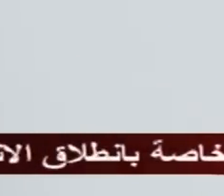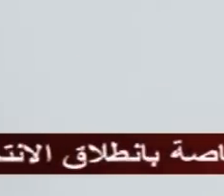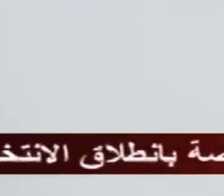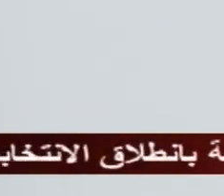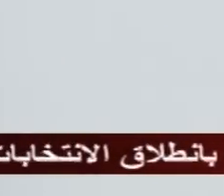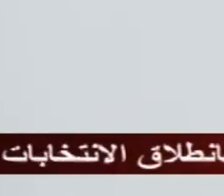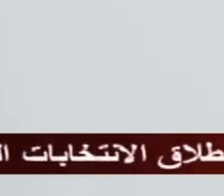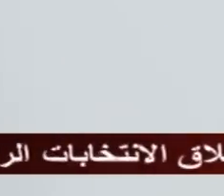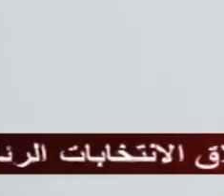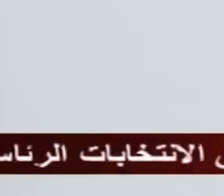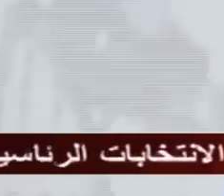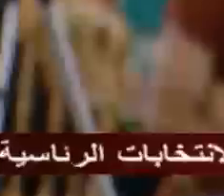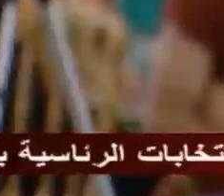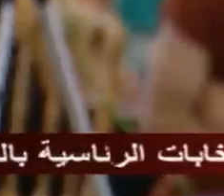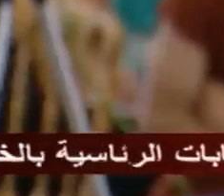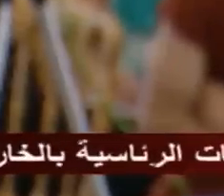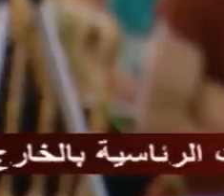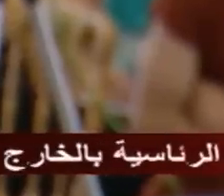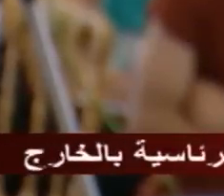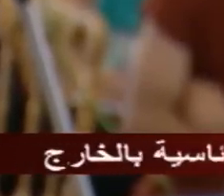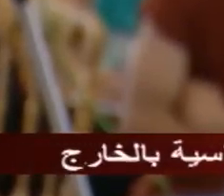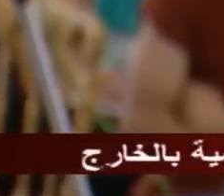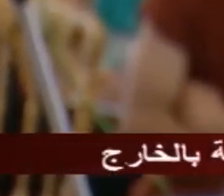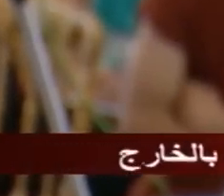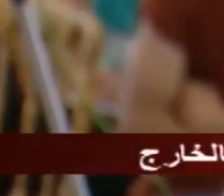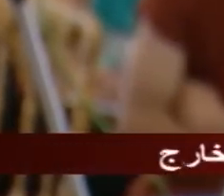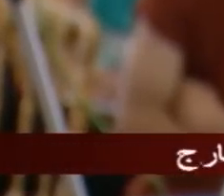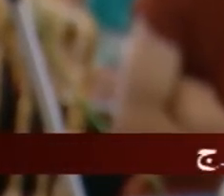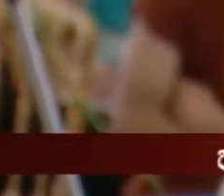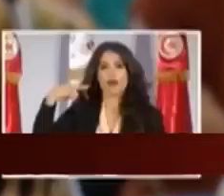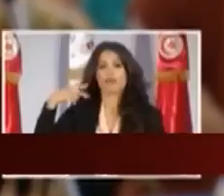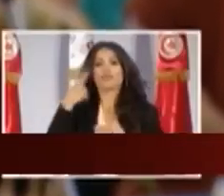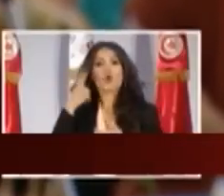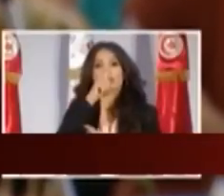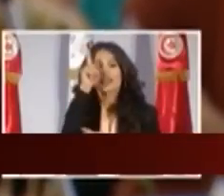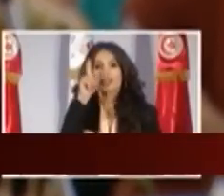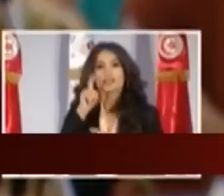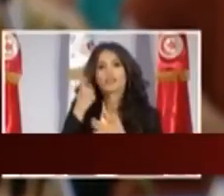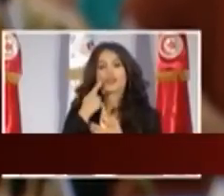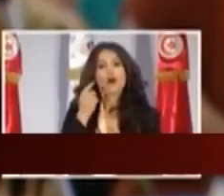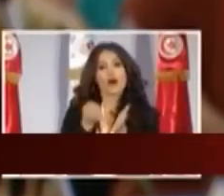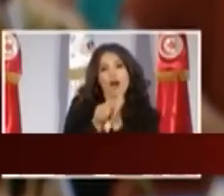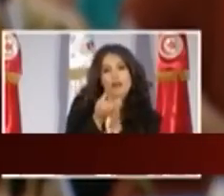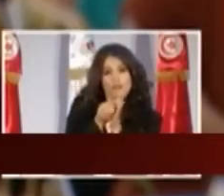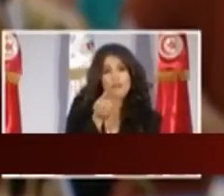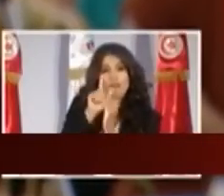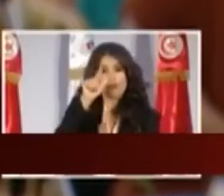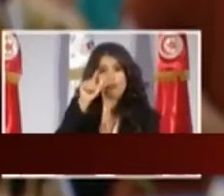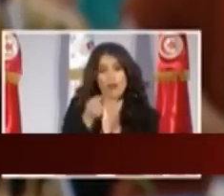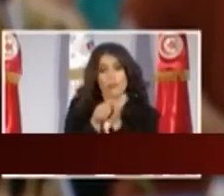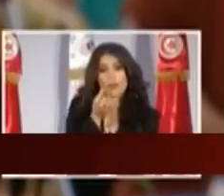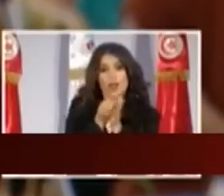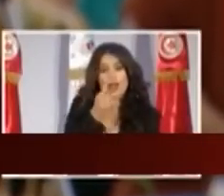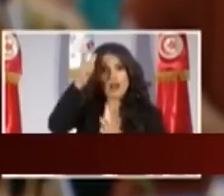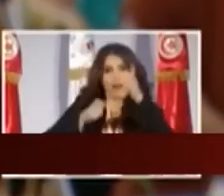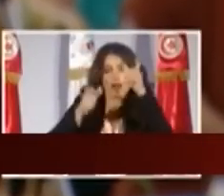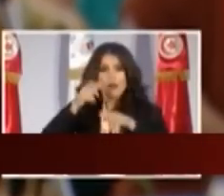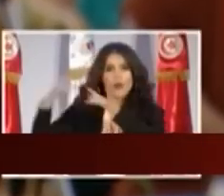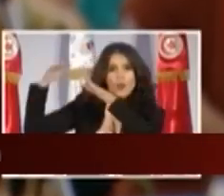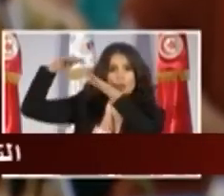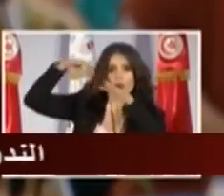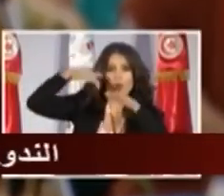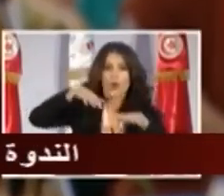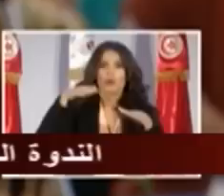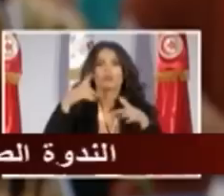الشروق الجزائريه استاذ اولا هل لديكم معلومات حول اقبال اه الجاليه التونسيه المتواجده في